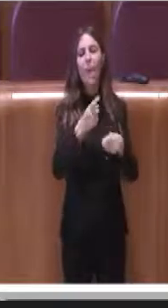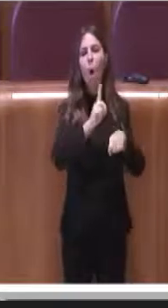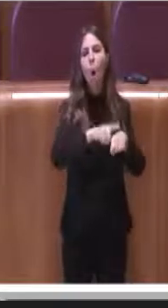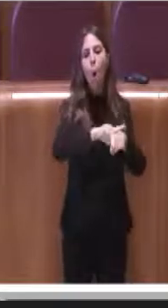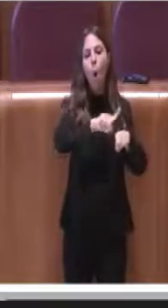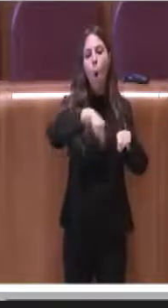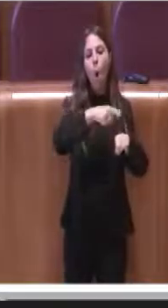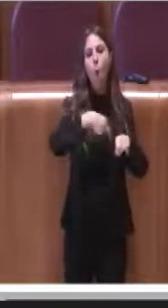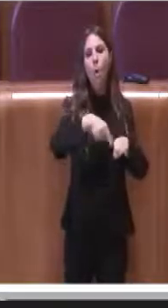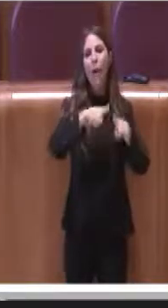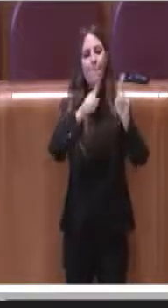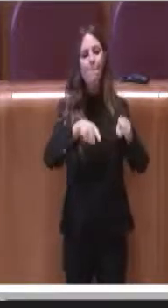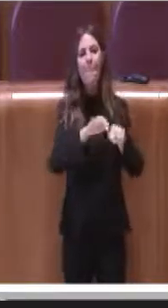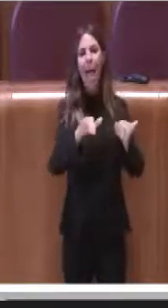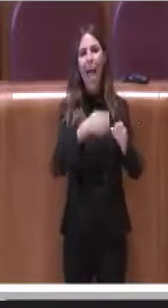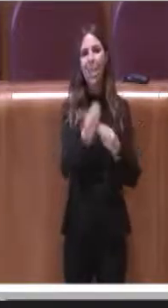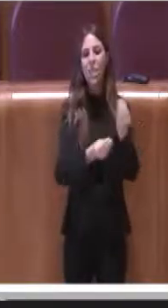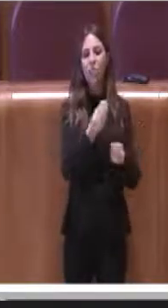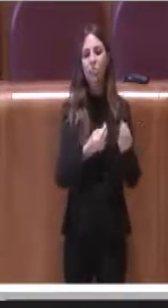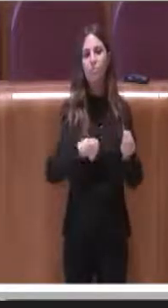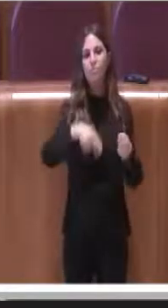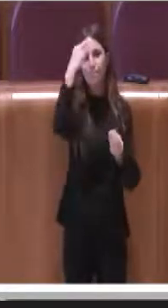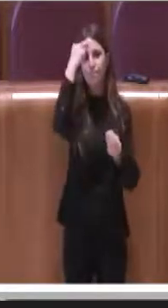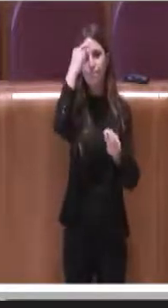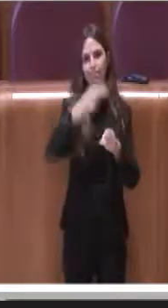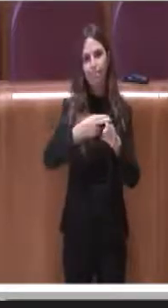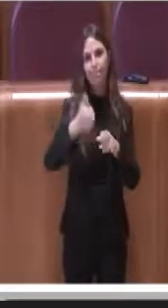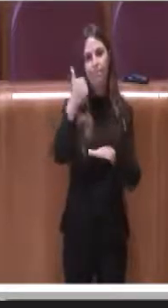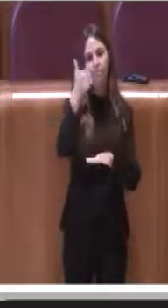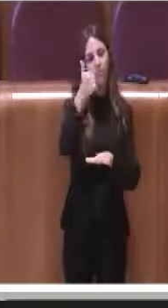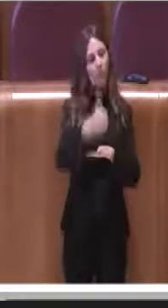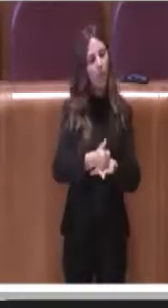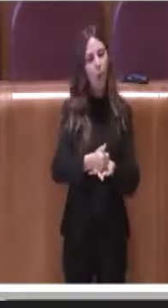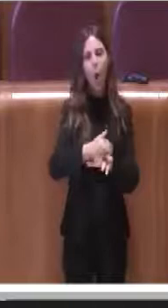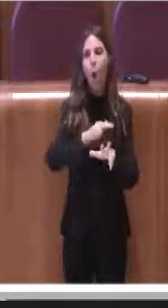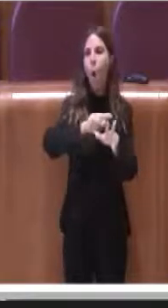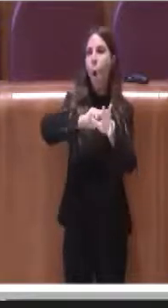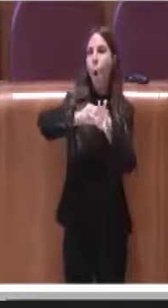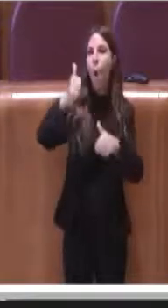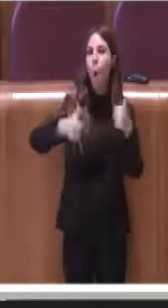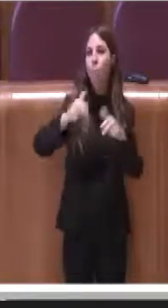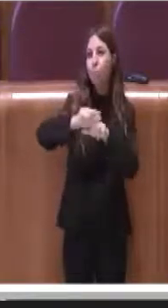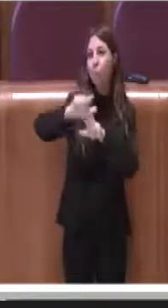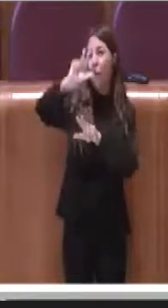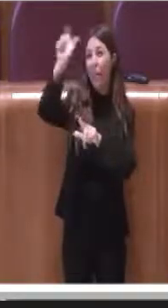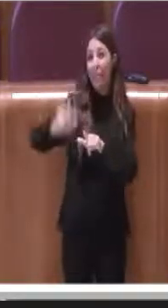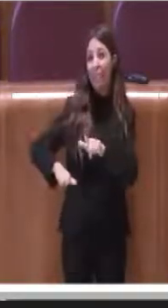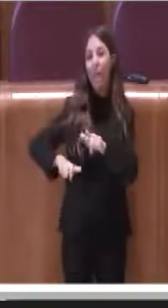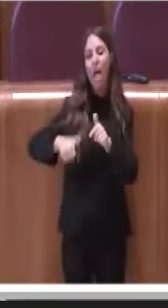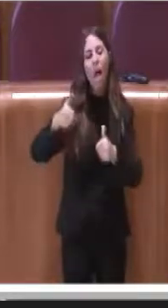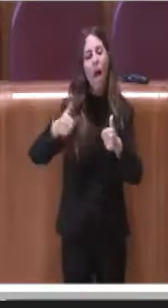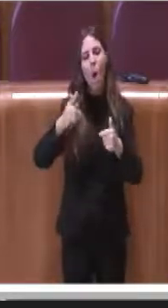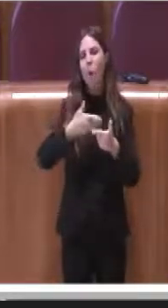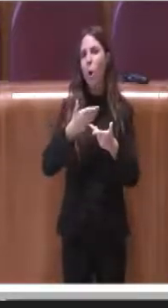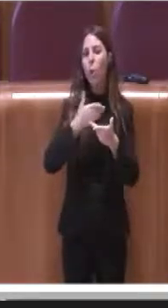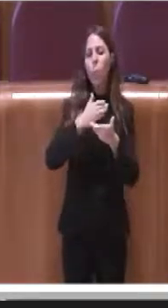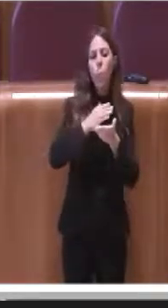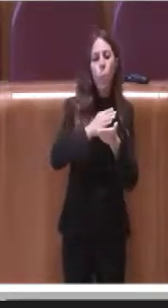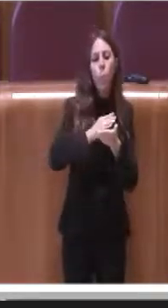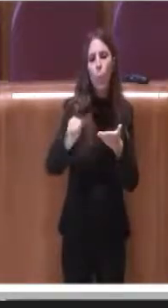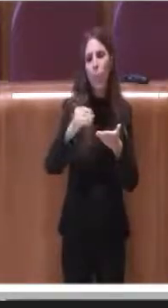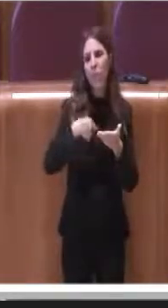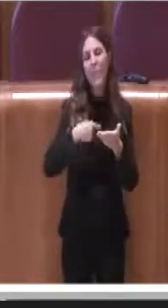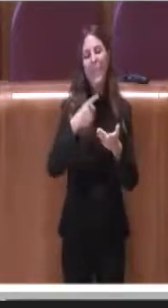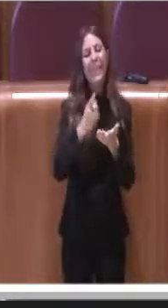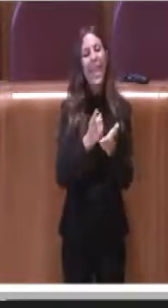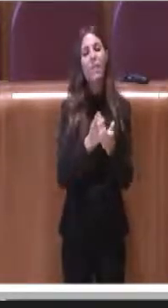delle macchine da gioco. Ricordo che Roma Capitale, come tutti i comuni italiani, hanno competenza nel disciplinare soltanto le